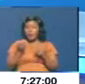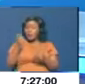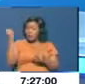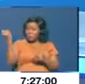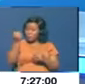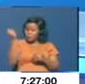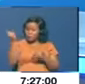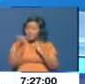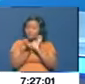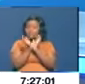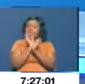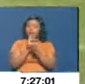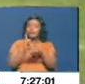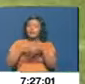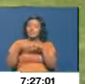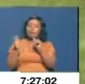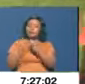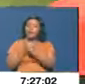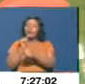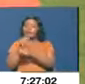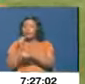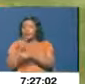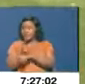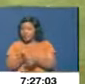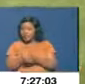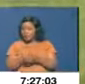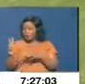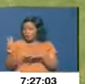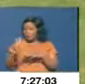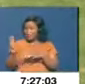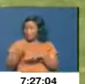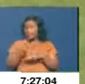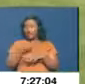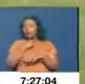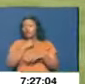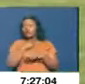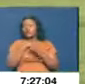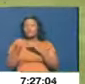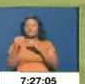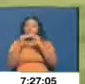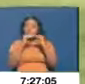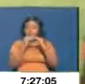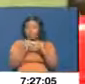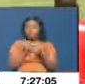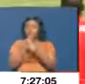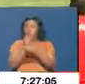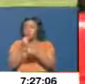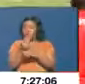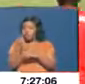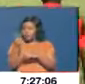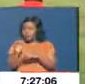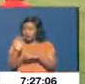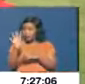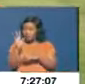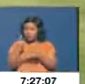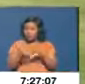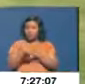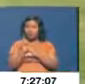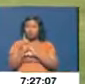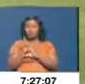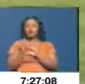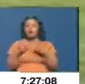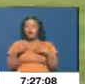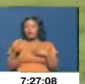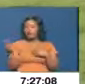ya 9. Vihiga United iliwasawazisha katika dakika ya 25 kupitia kwa mshambulizi Leslie Otieno. Timu hizo